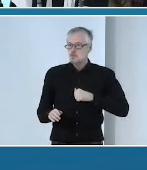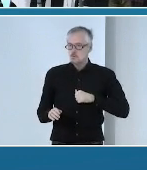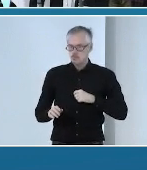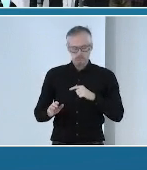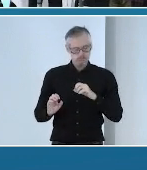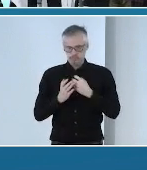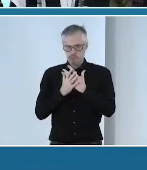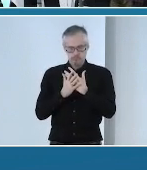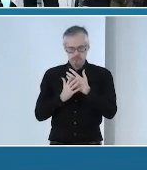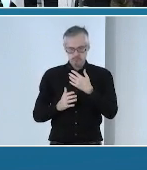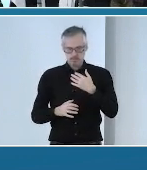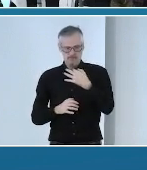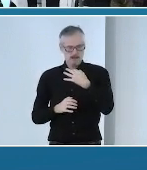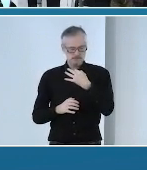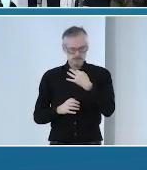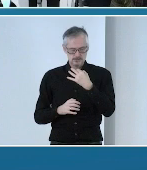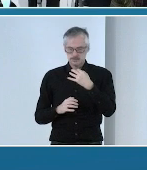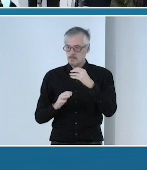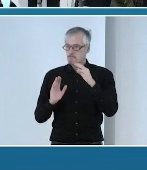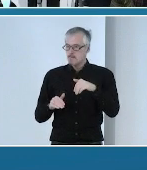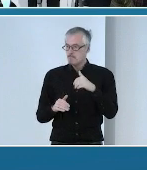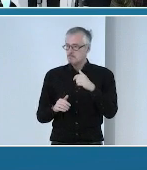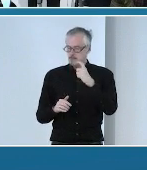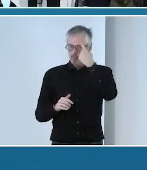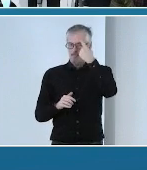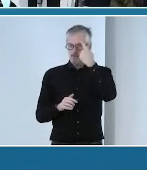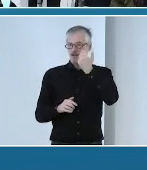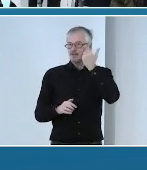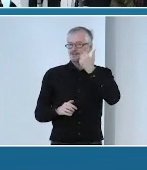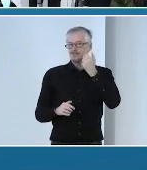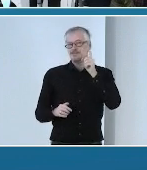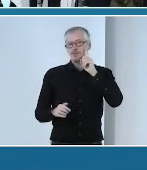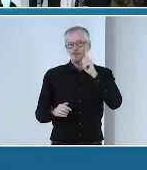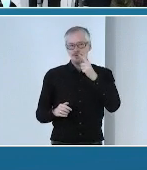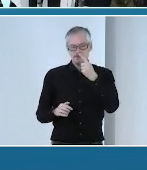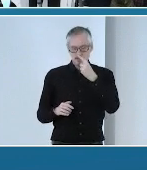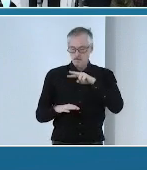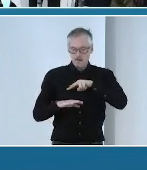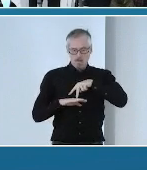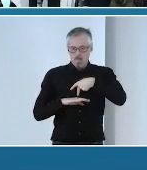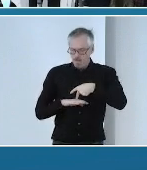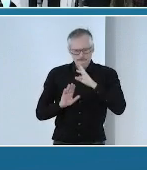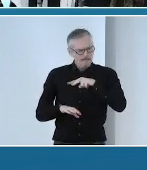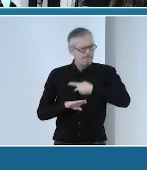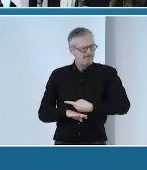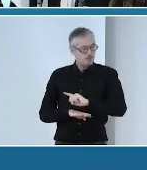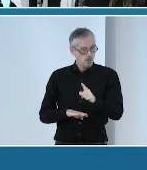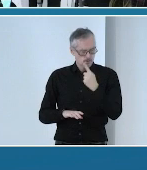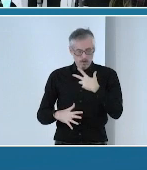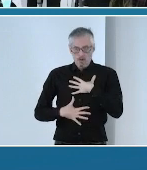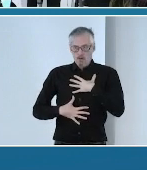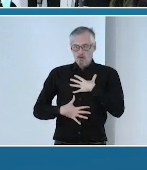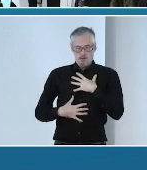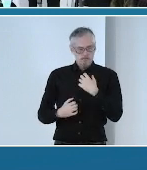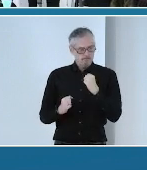réponse affective. On peut, même si on ne tombe pas, si on est un peu sensible, enfin un peu beaucoup, on peut se mettre à